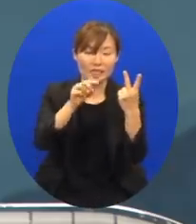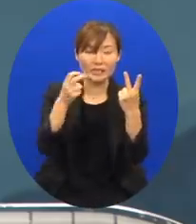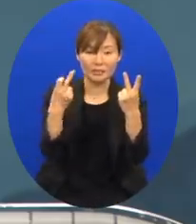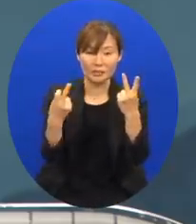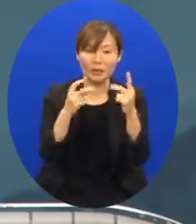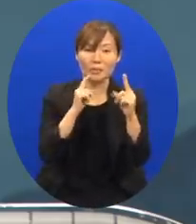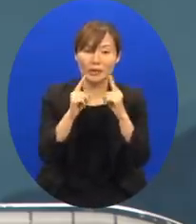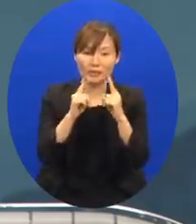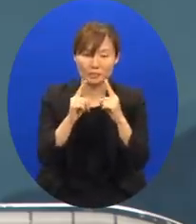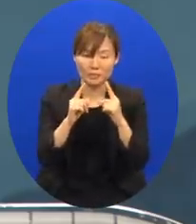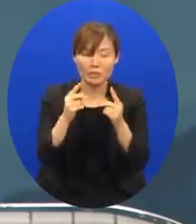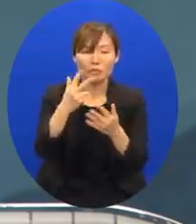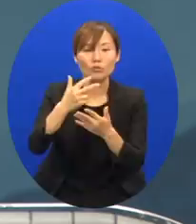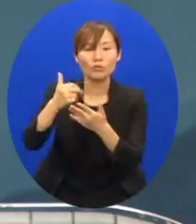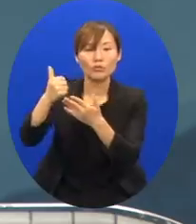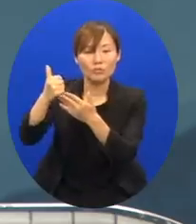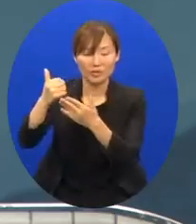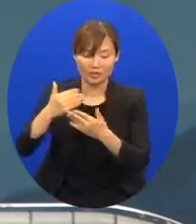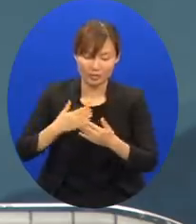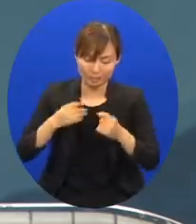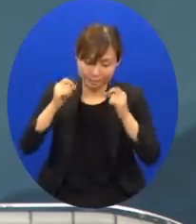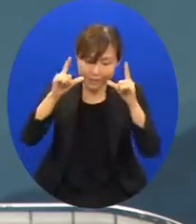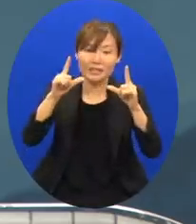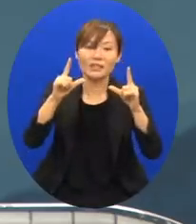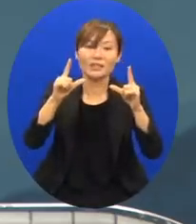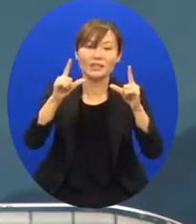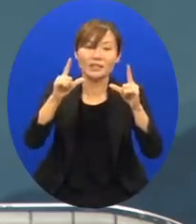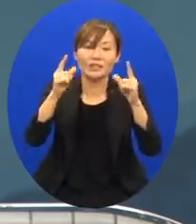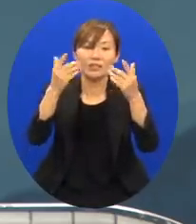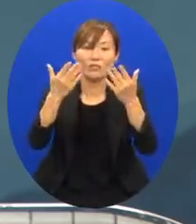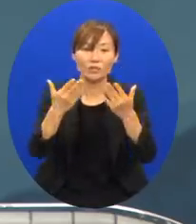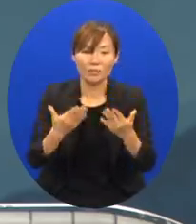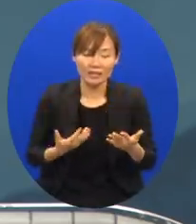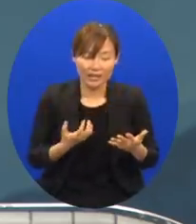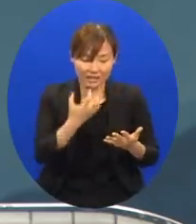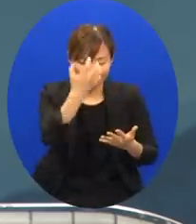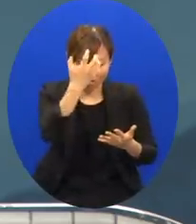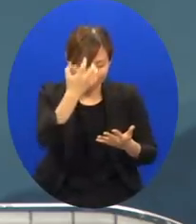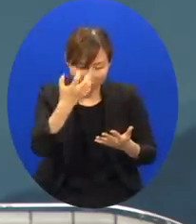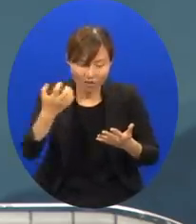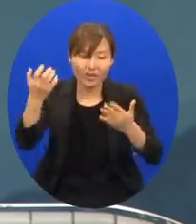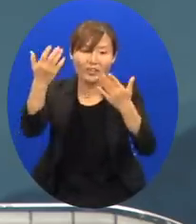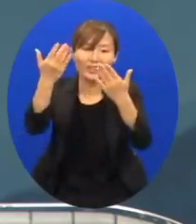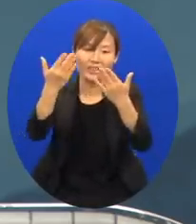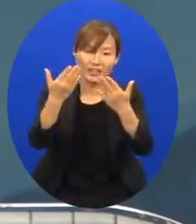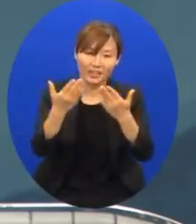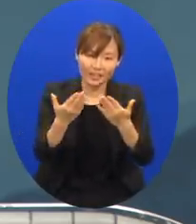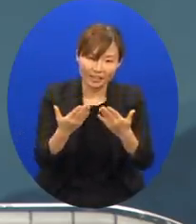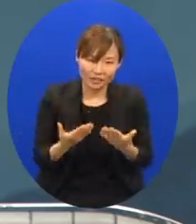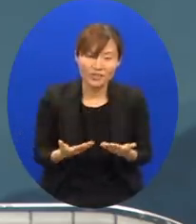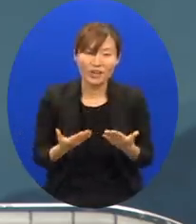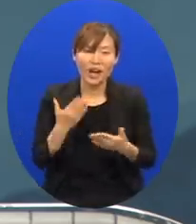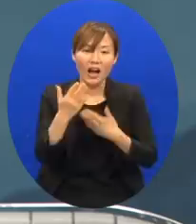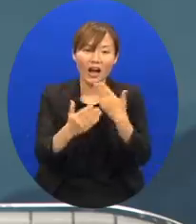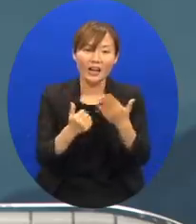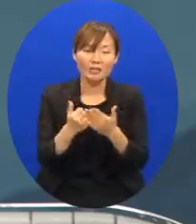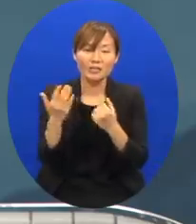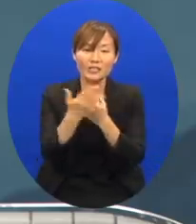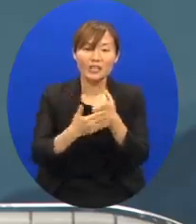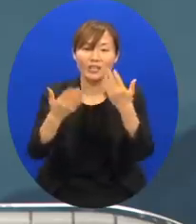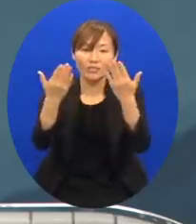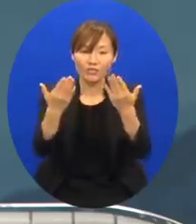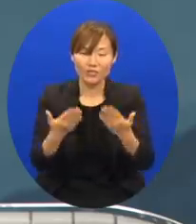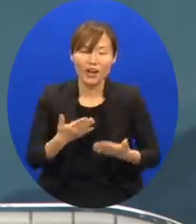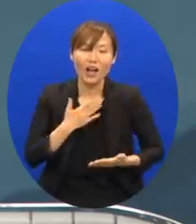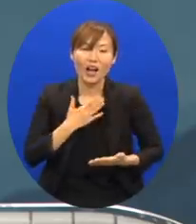저에게 눈을 열었어 하나님께로 운영이 내 안에 계셔서 나로 하여금 하나님이 은혜로 주신 것을